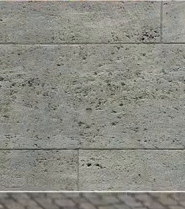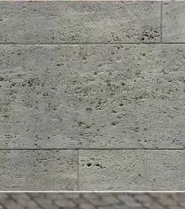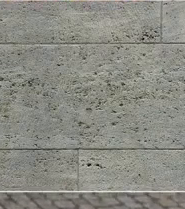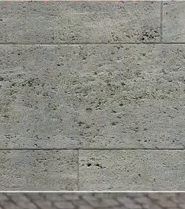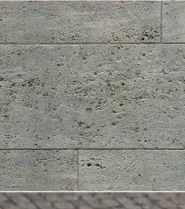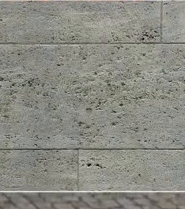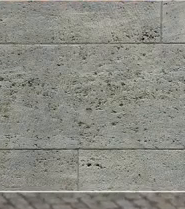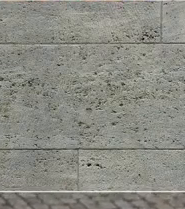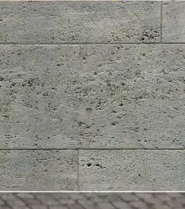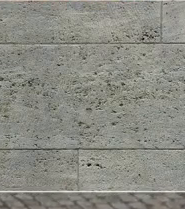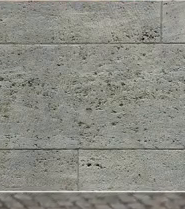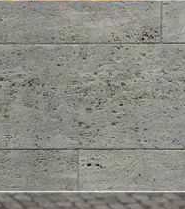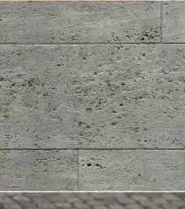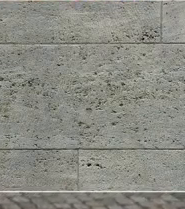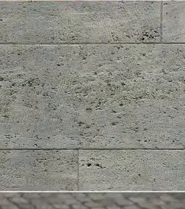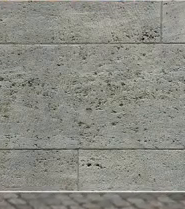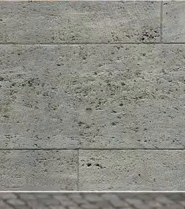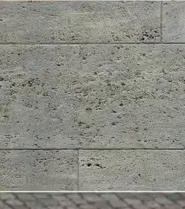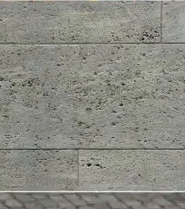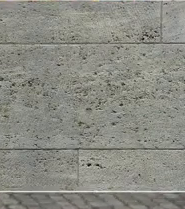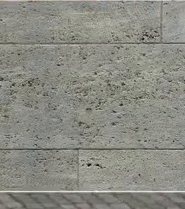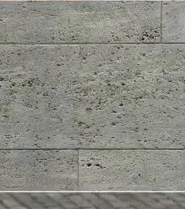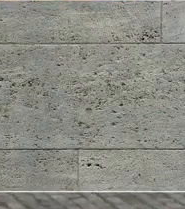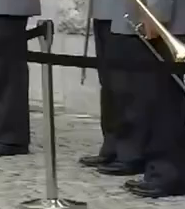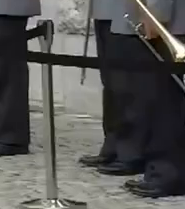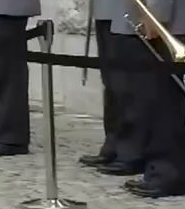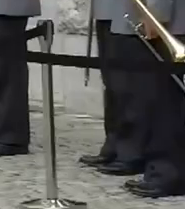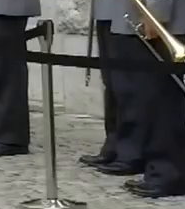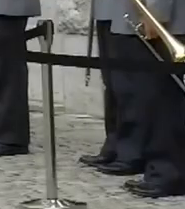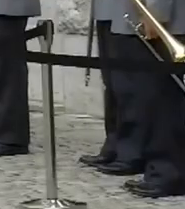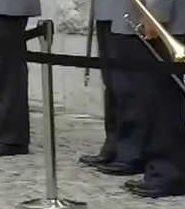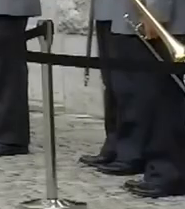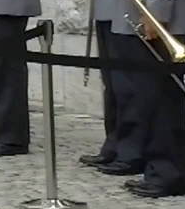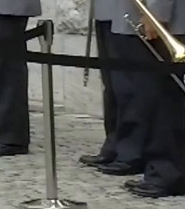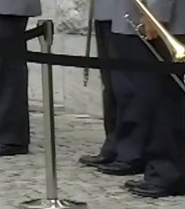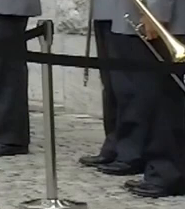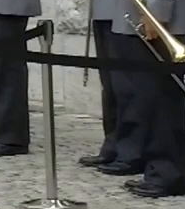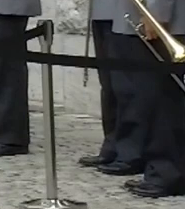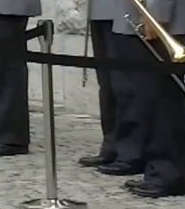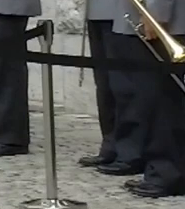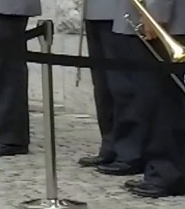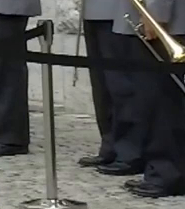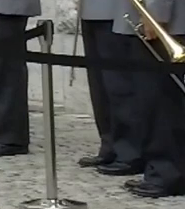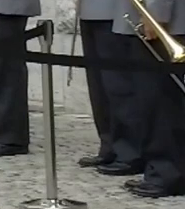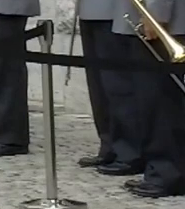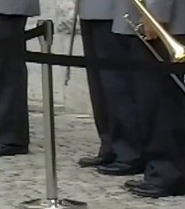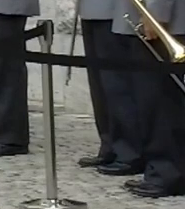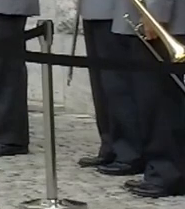Bye.